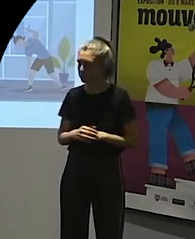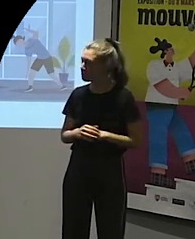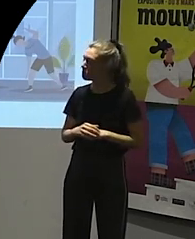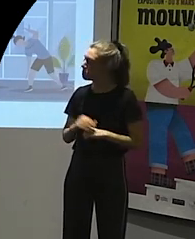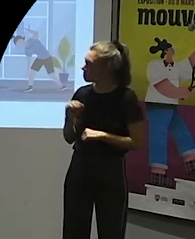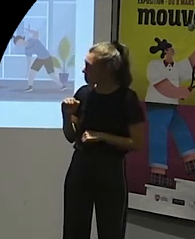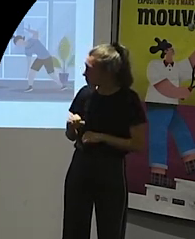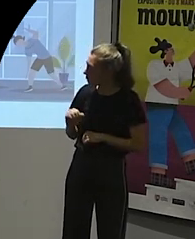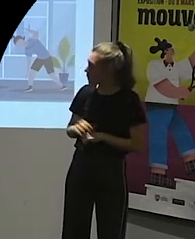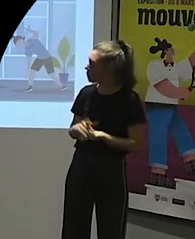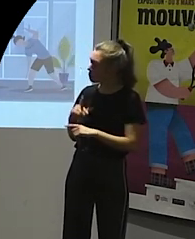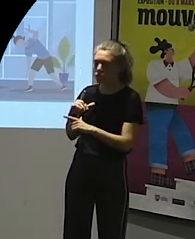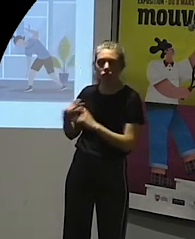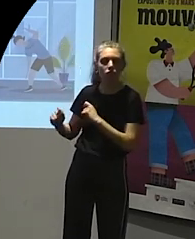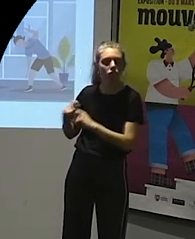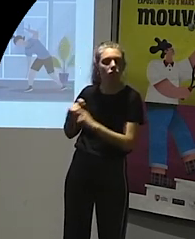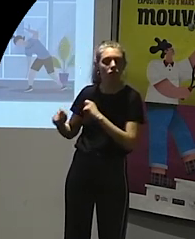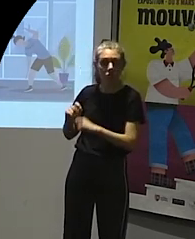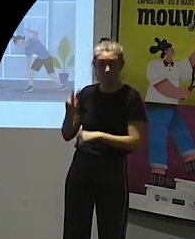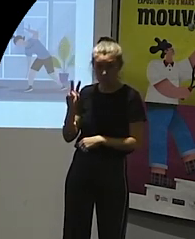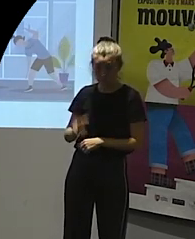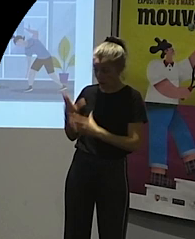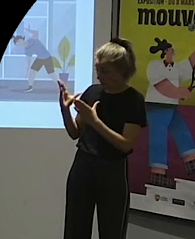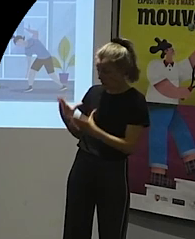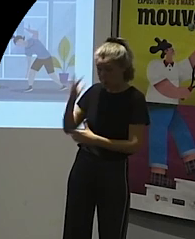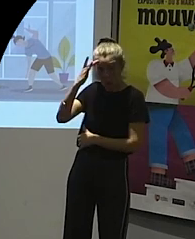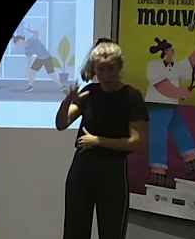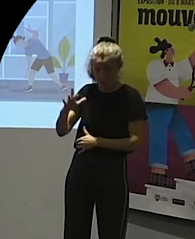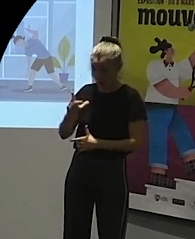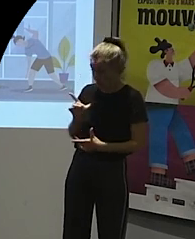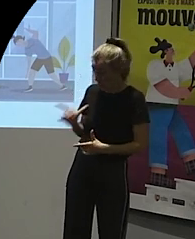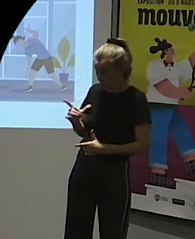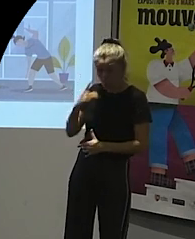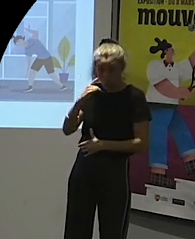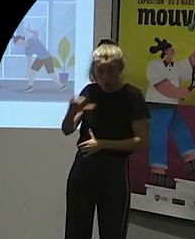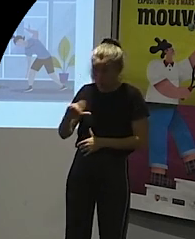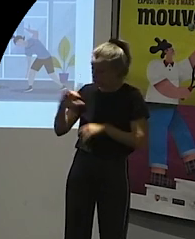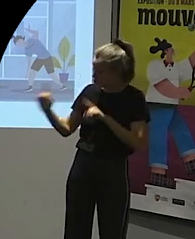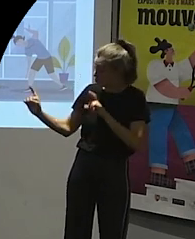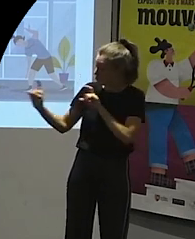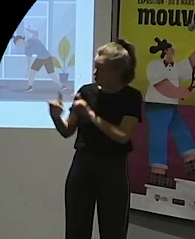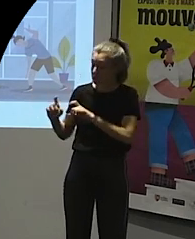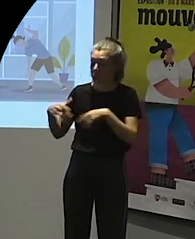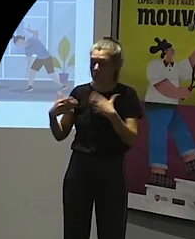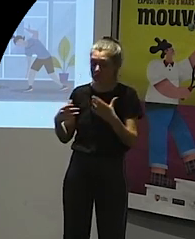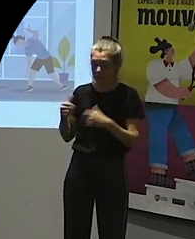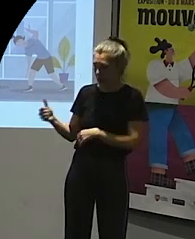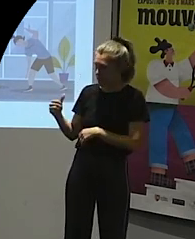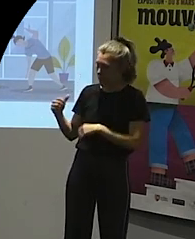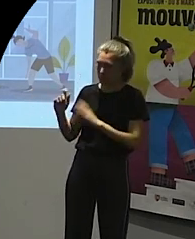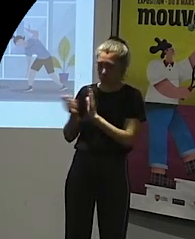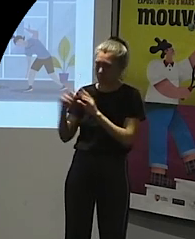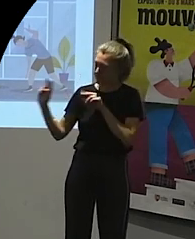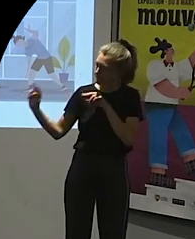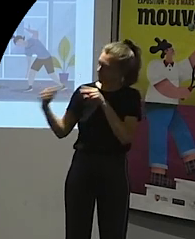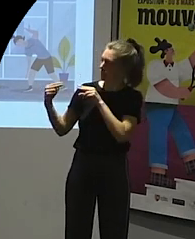un moment, ce qui m'a beaucoup touchée, c'est que moi, je ne la connaissais pas, elle non plus, on s'est croisés, elle était assise. Et elle m'a regardée en me